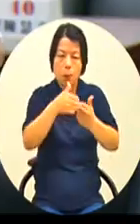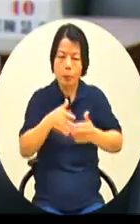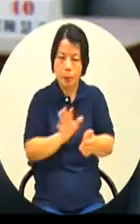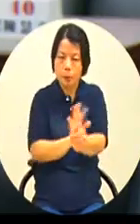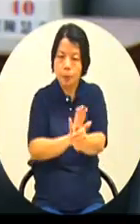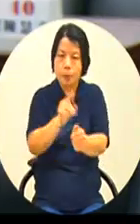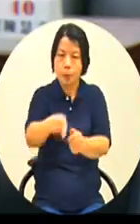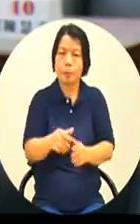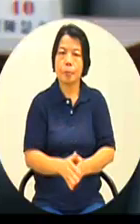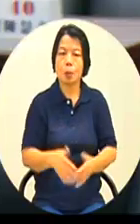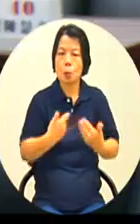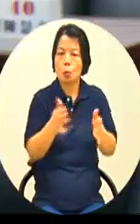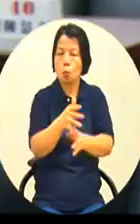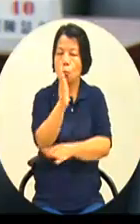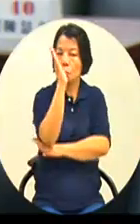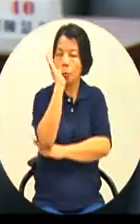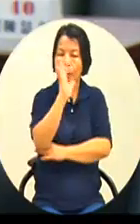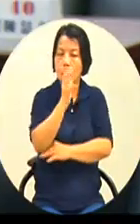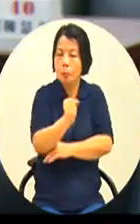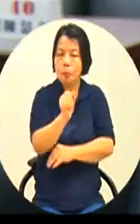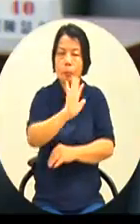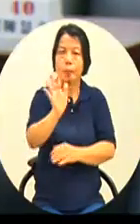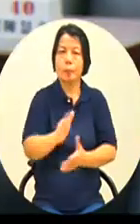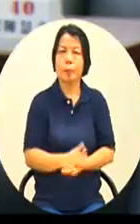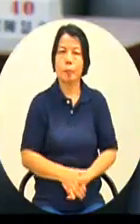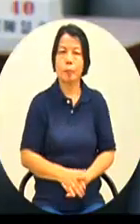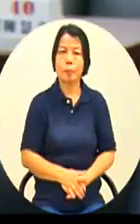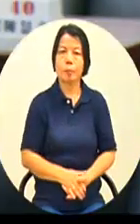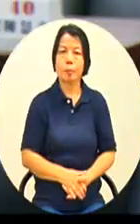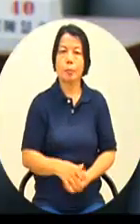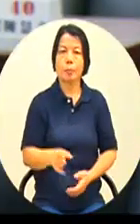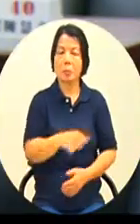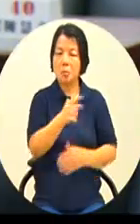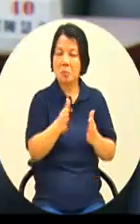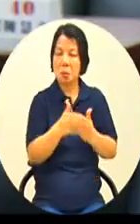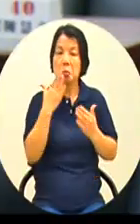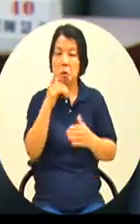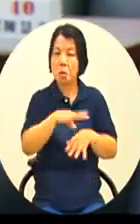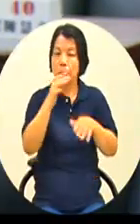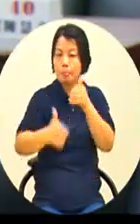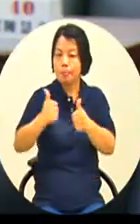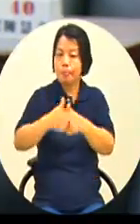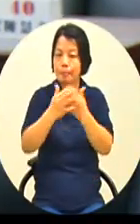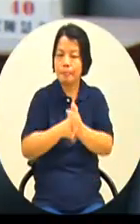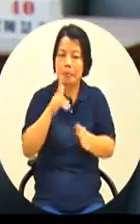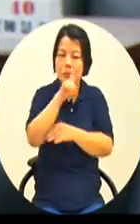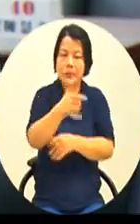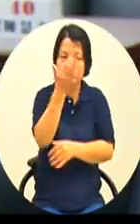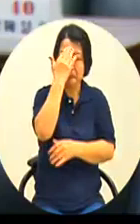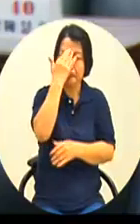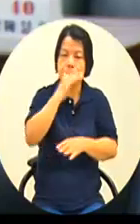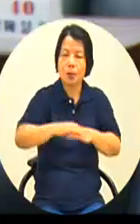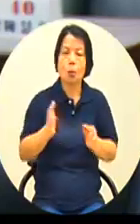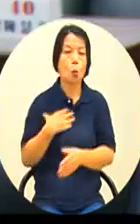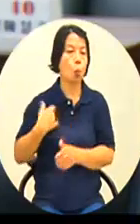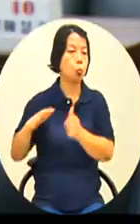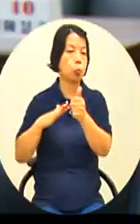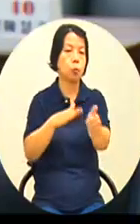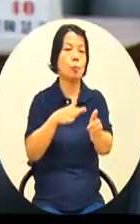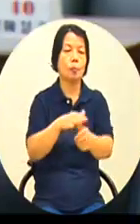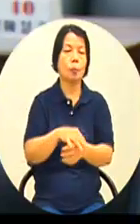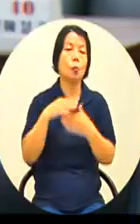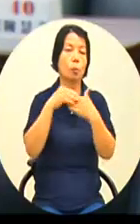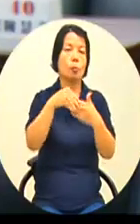那要透过官方的哦，咱官方恁可能较，恁咧接点较悬哦，可能较麻烦，是毋是当来，我带恁来看